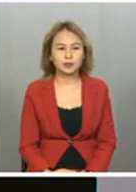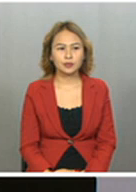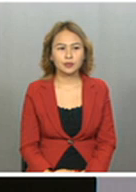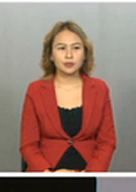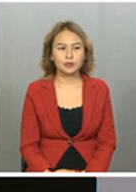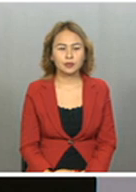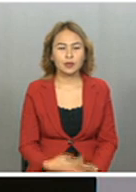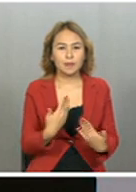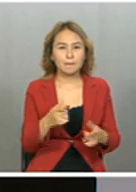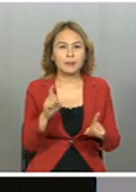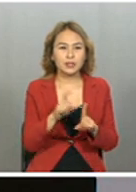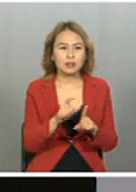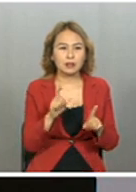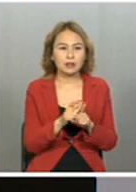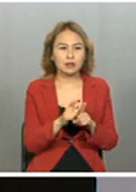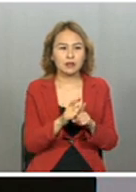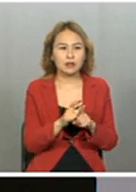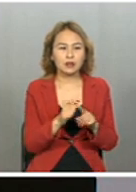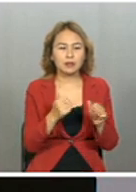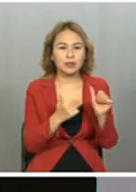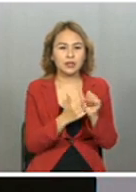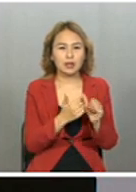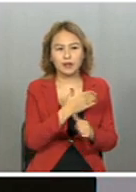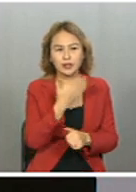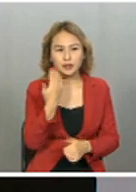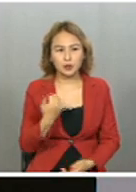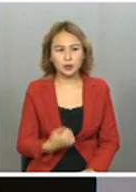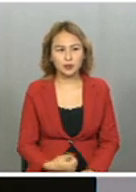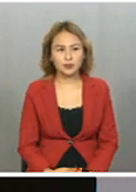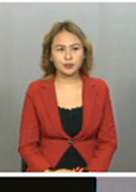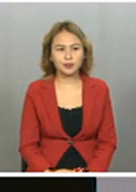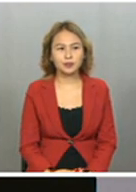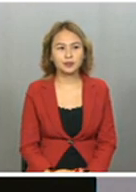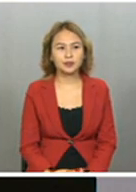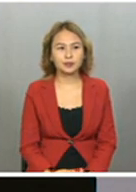данных словах приставок нет.